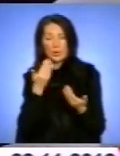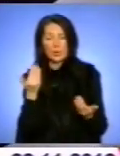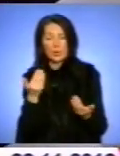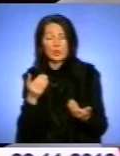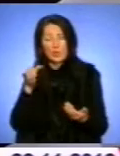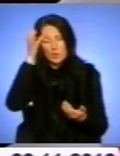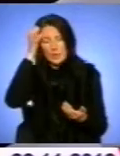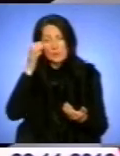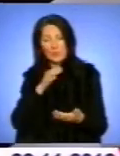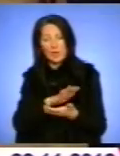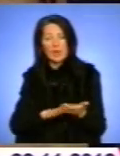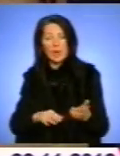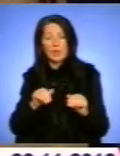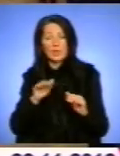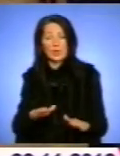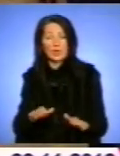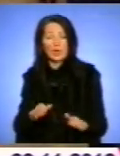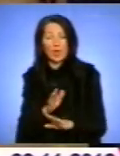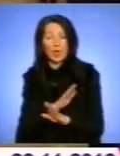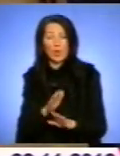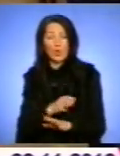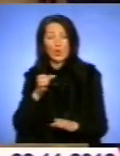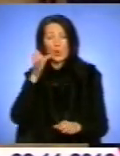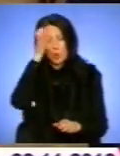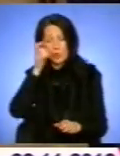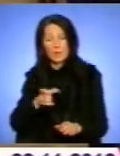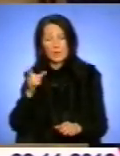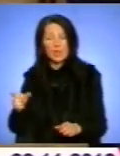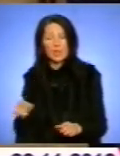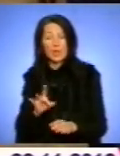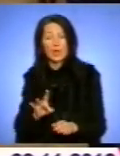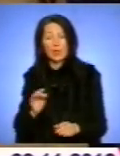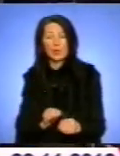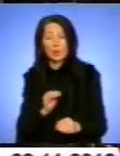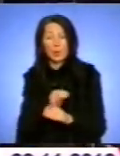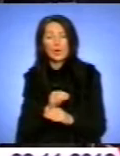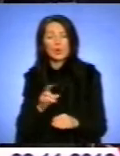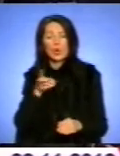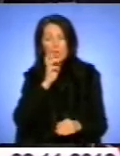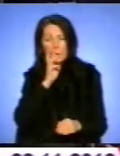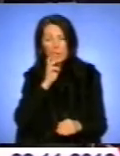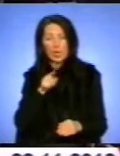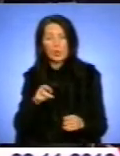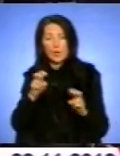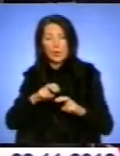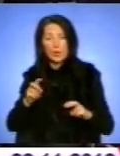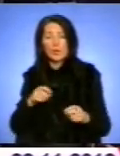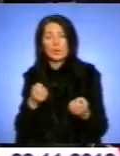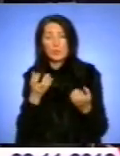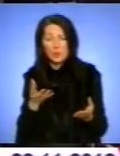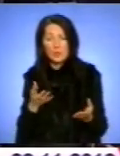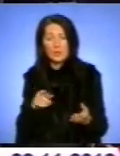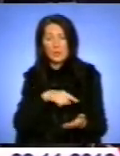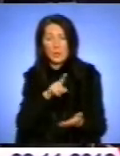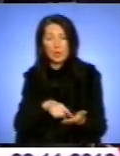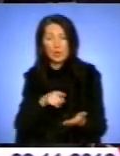Адже далі вирішуватимуть долю освітян району, зокрема дотацію на заробітну плату. Тут і розглядається прості питання, тут йде дотація